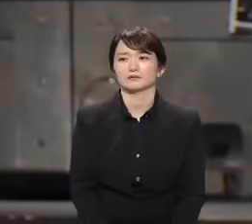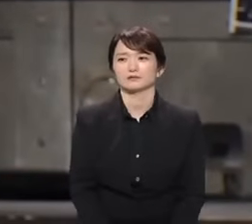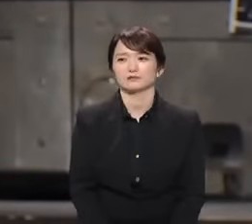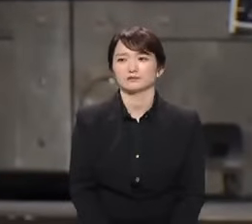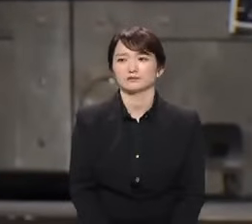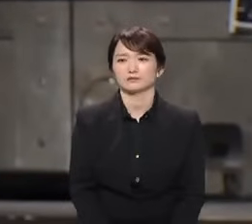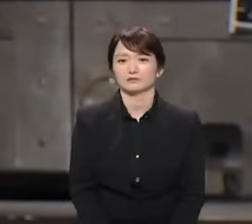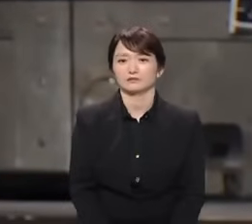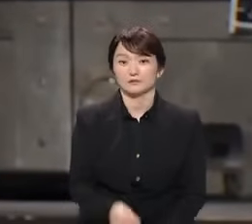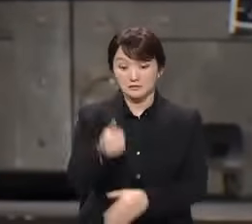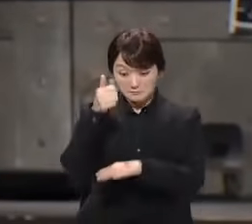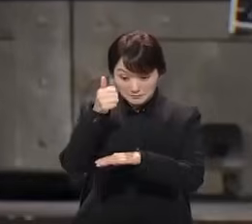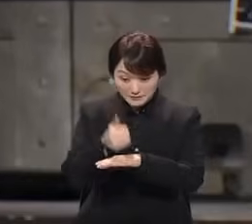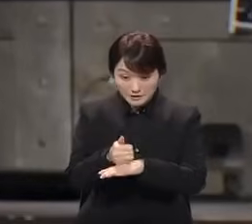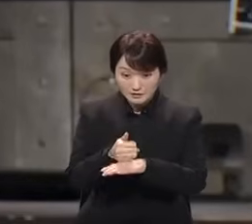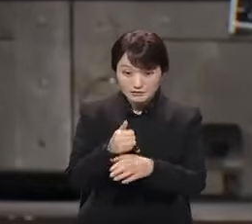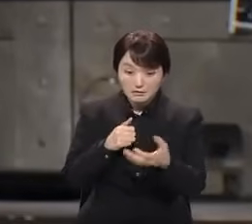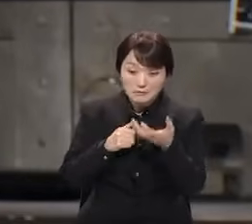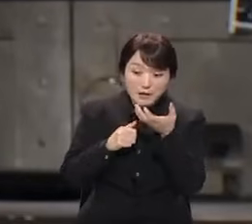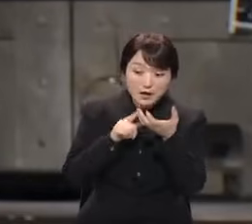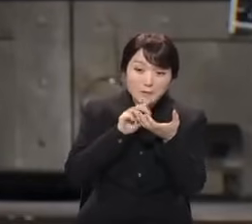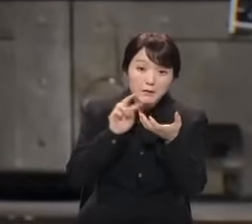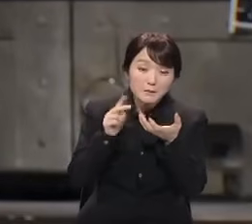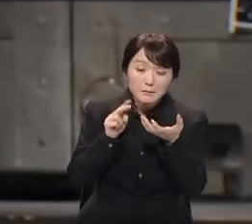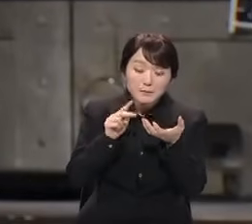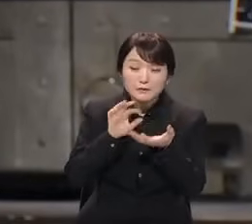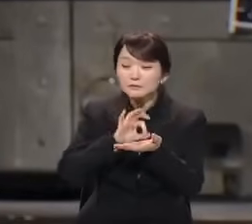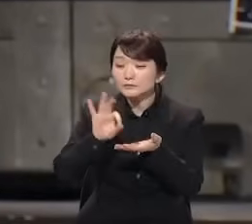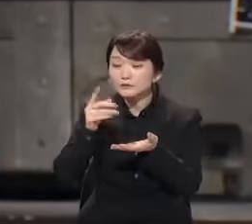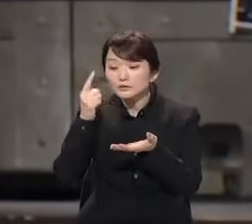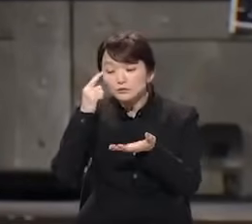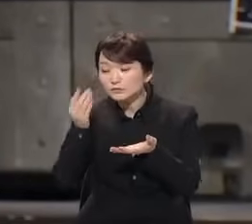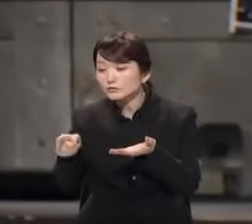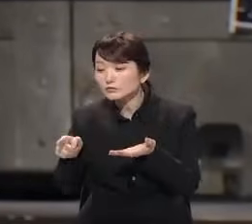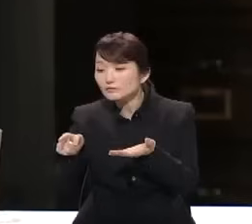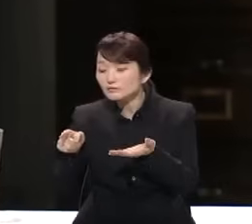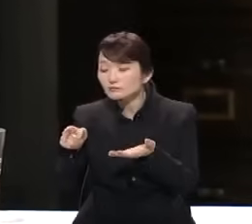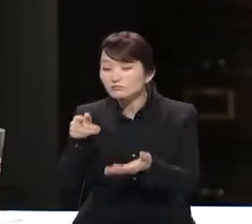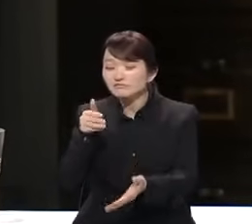되지 않아요? 여러까지 얘기를 했는데 안 받아줬던 것 같아요. 이게 뭐죠?